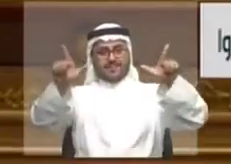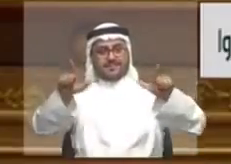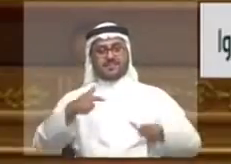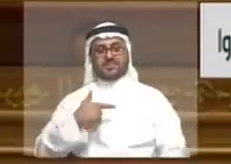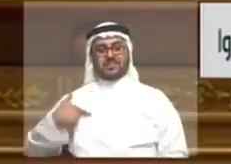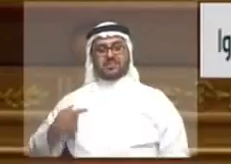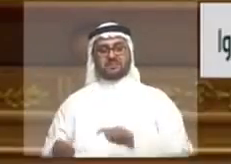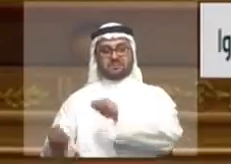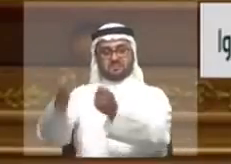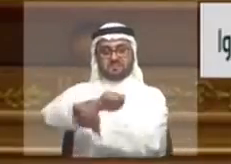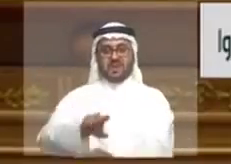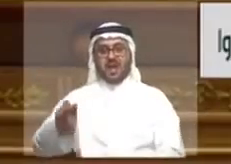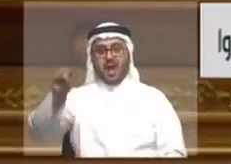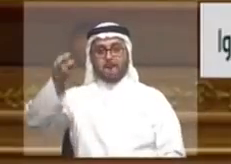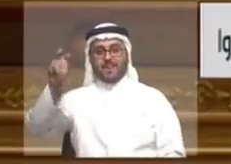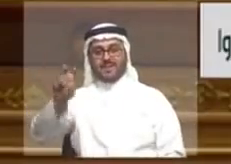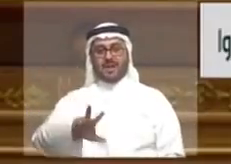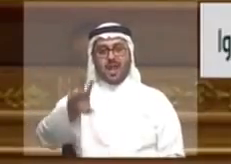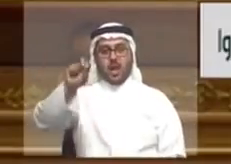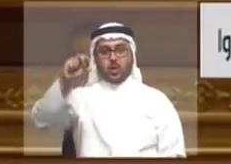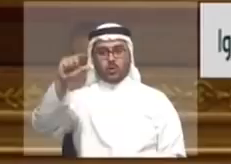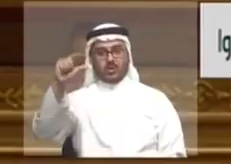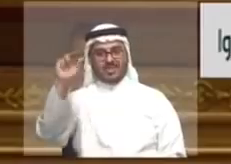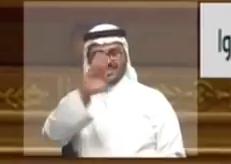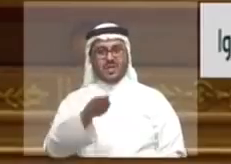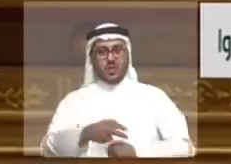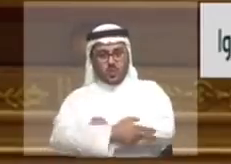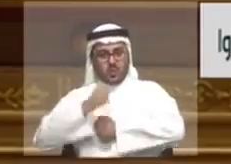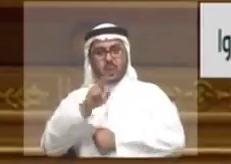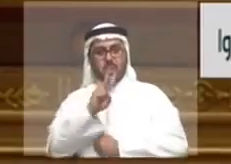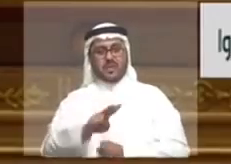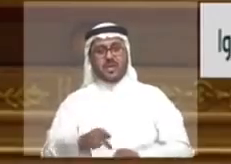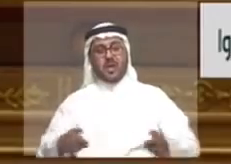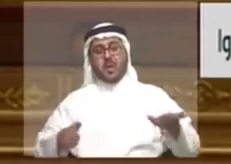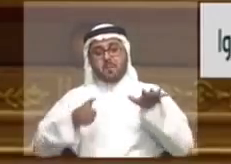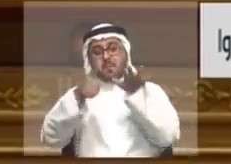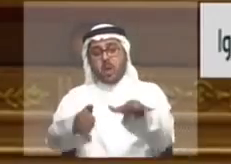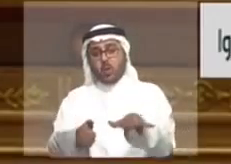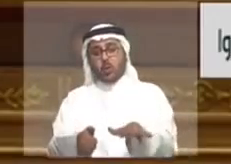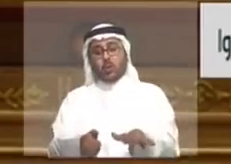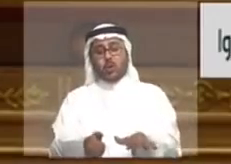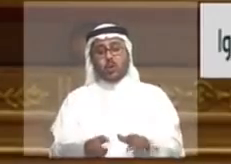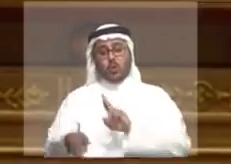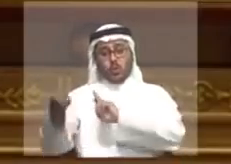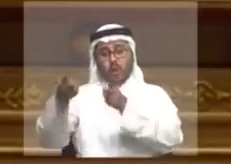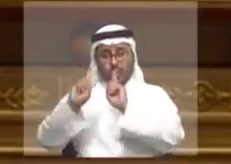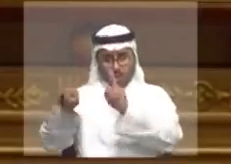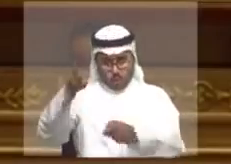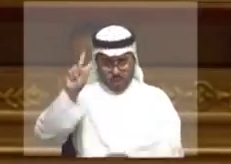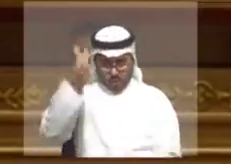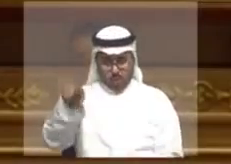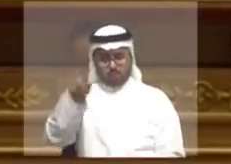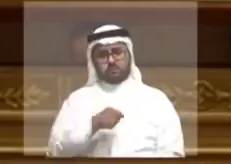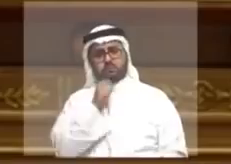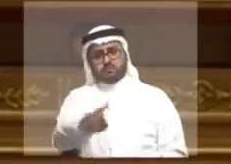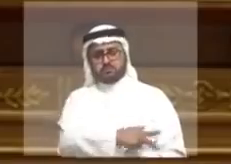العربية 29 بقمة القدس وتبرع المملكة $200 مليون لأوقاف القدس ووكالة الأونروا.